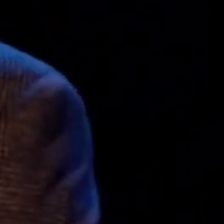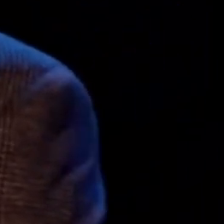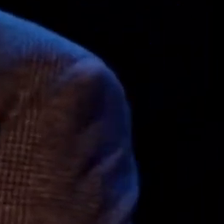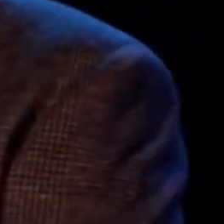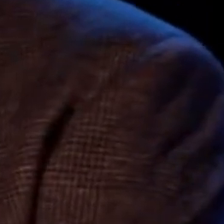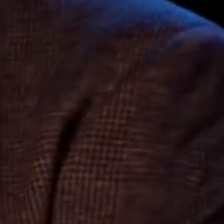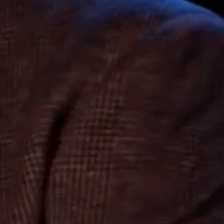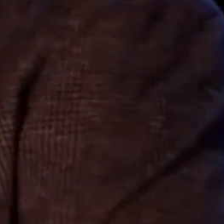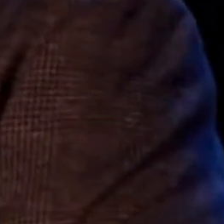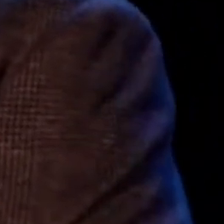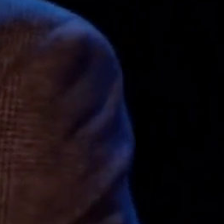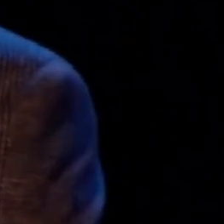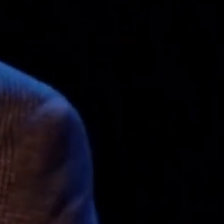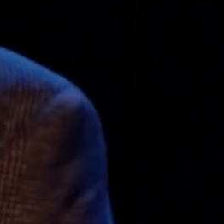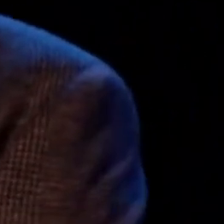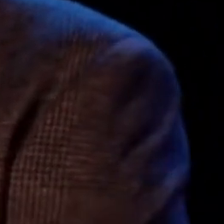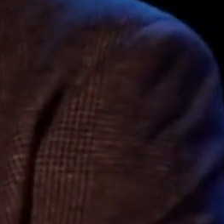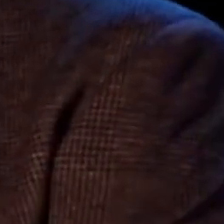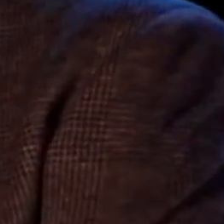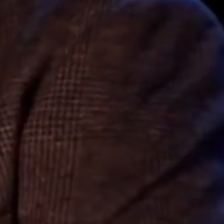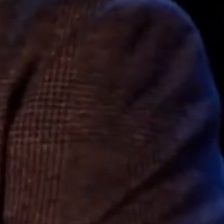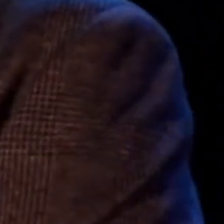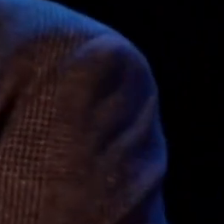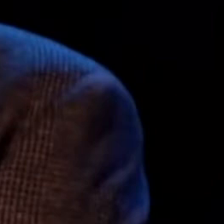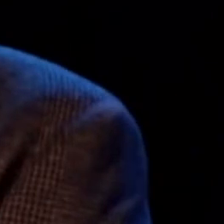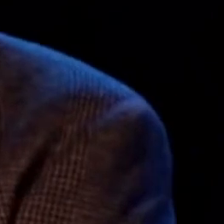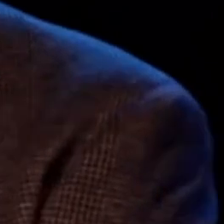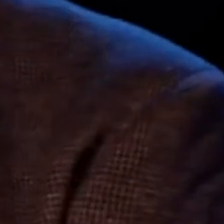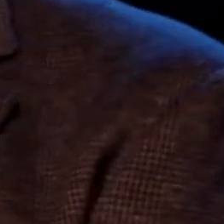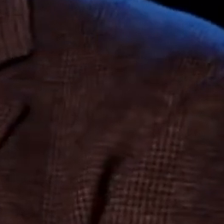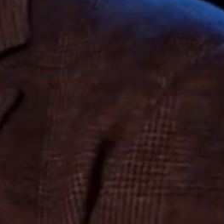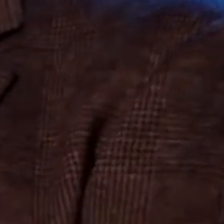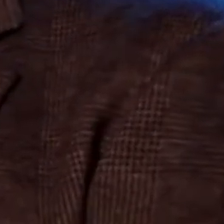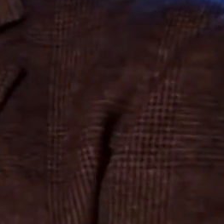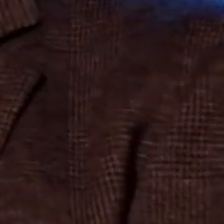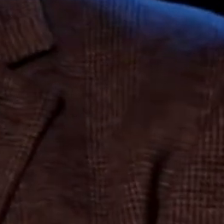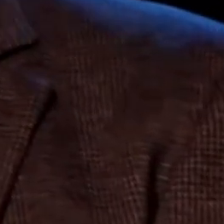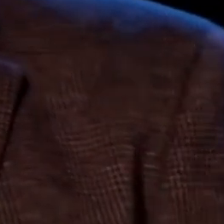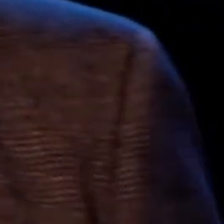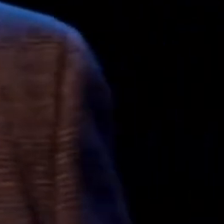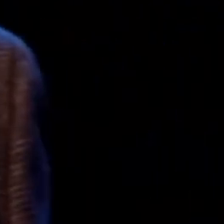Zola, zola, zola, zola, zola, guludidi.